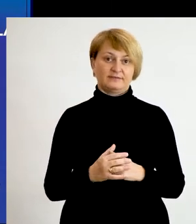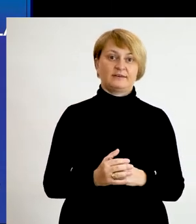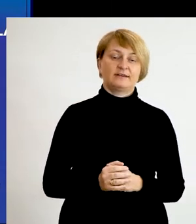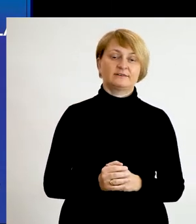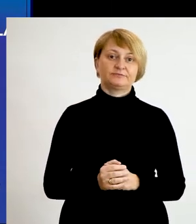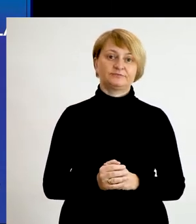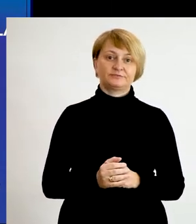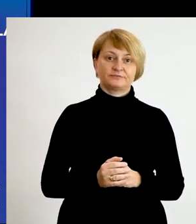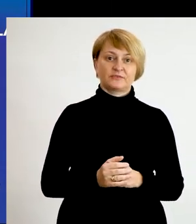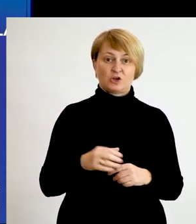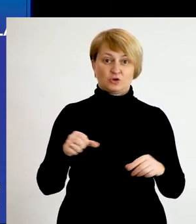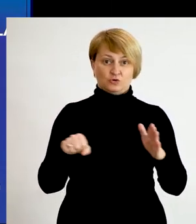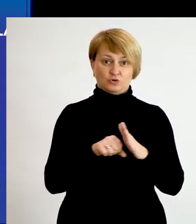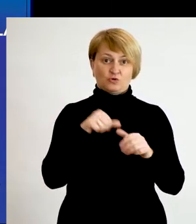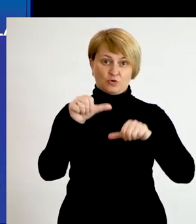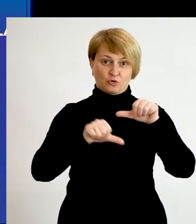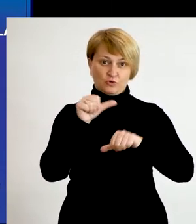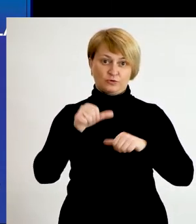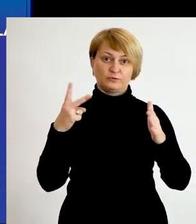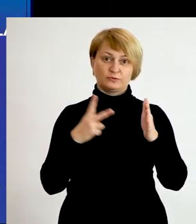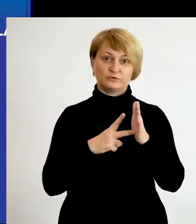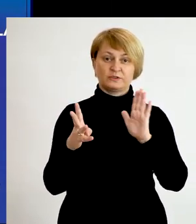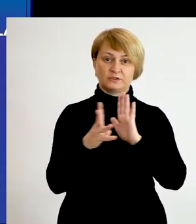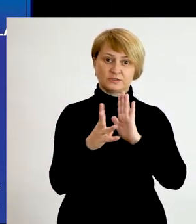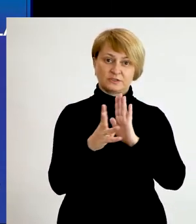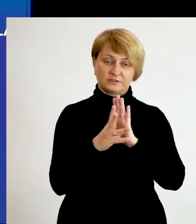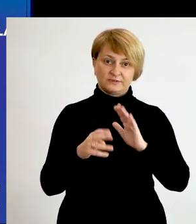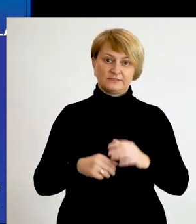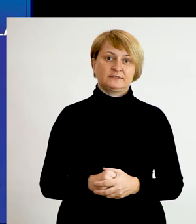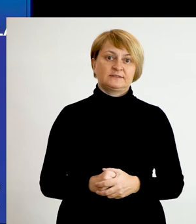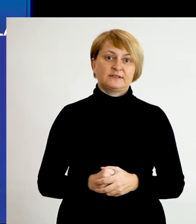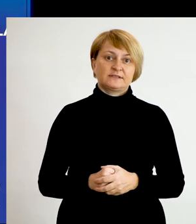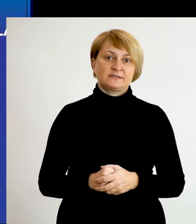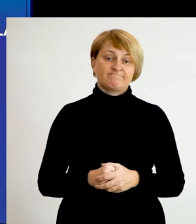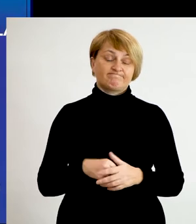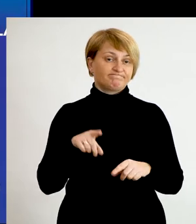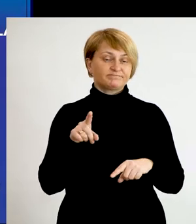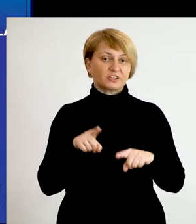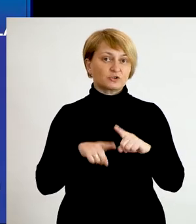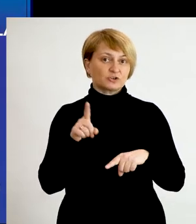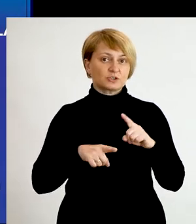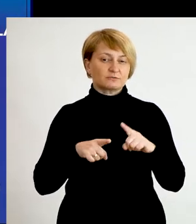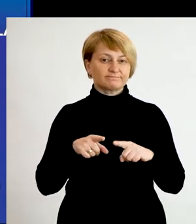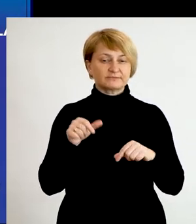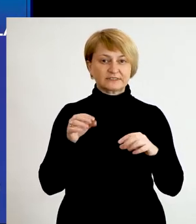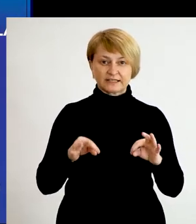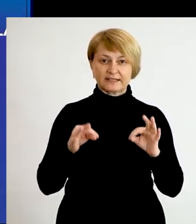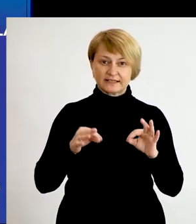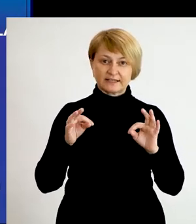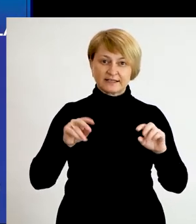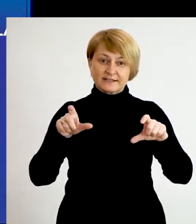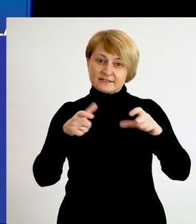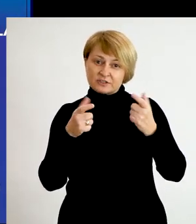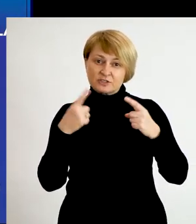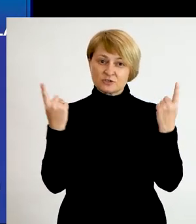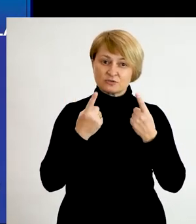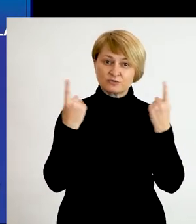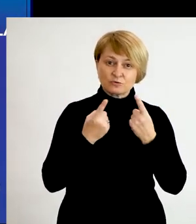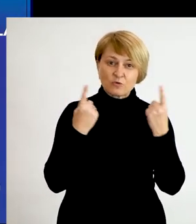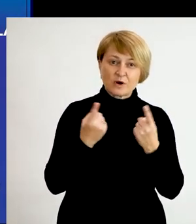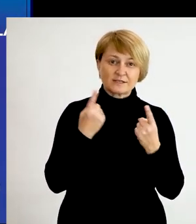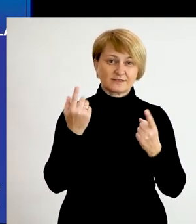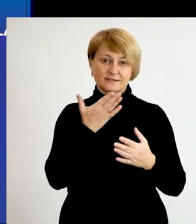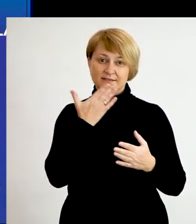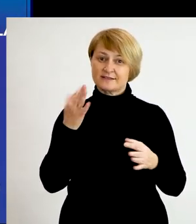wstecz do roku 2019, a i to w kontekście sytuacji, która ma mieć miejsce,